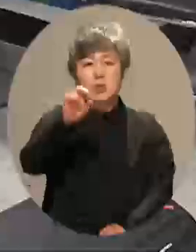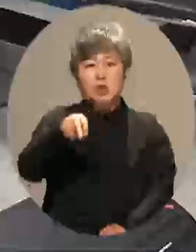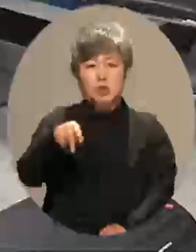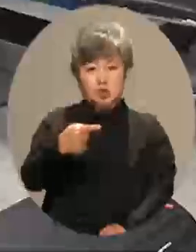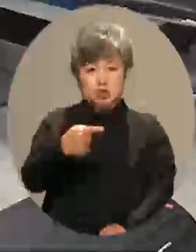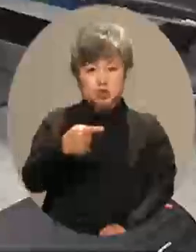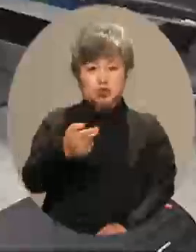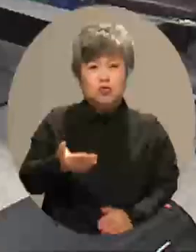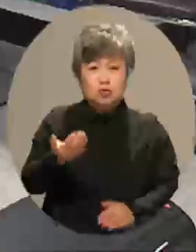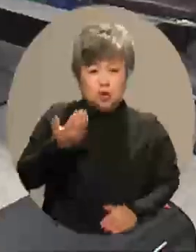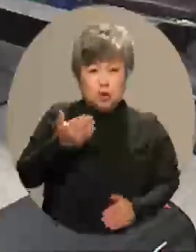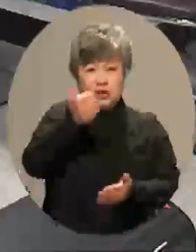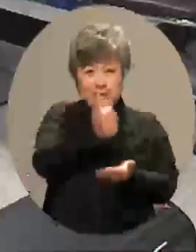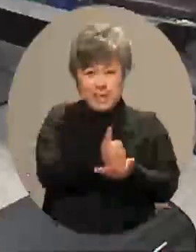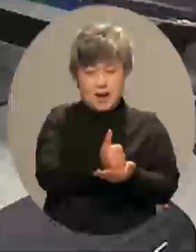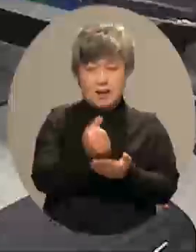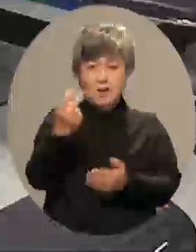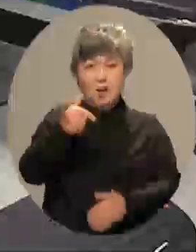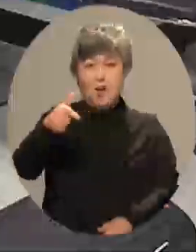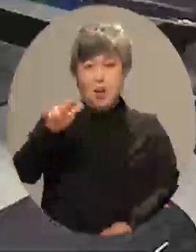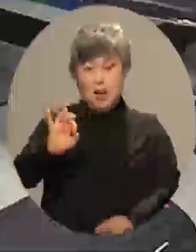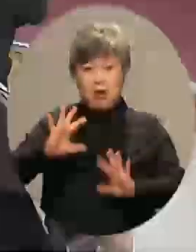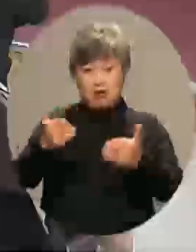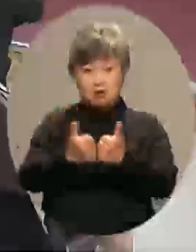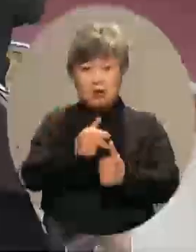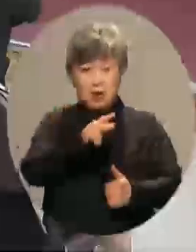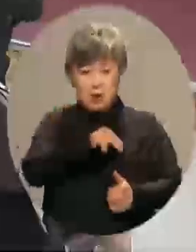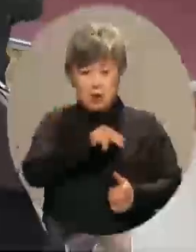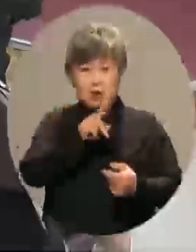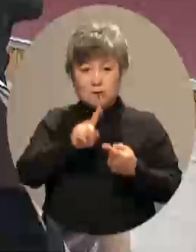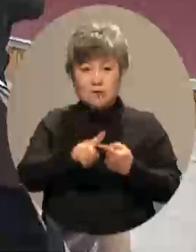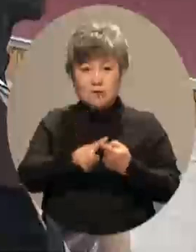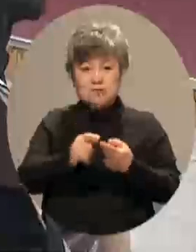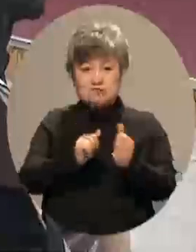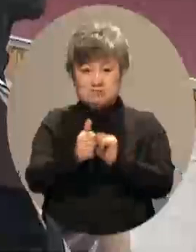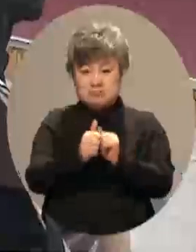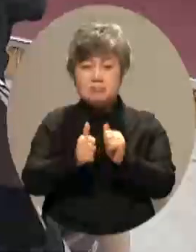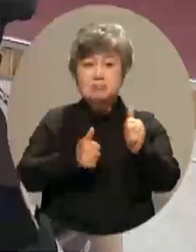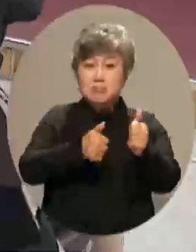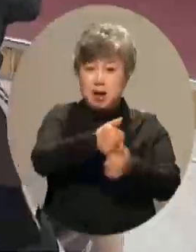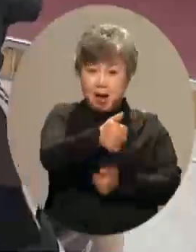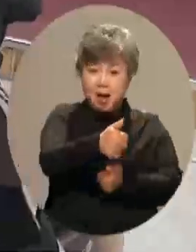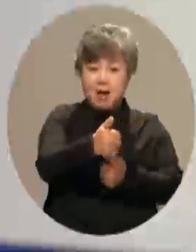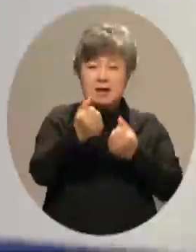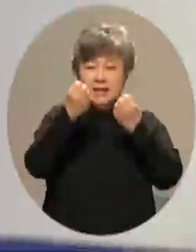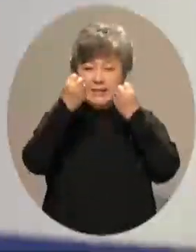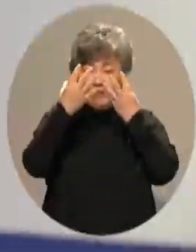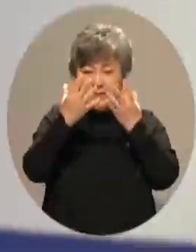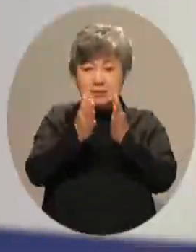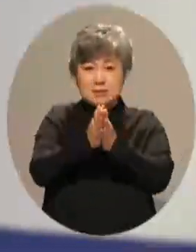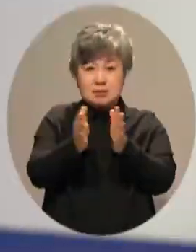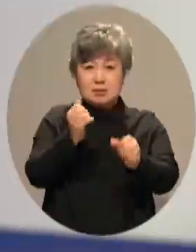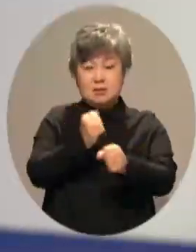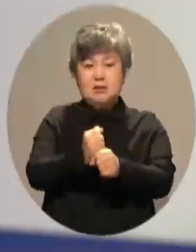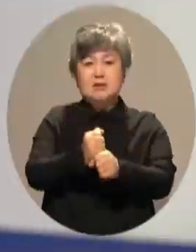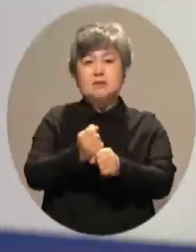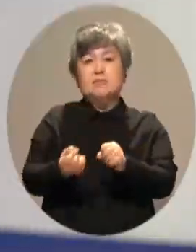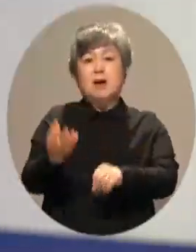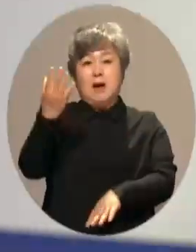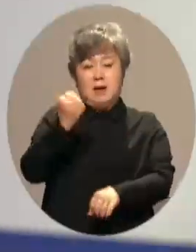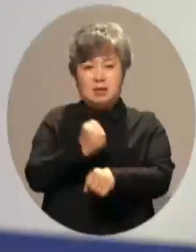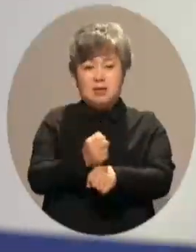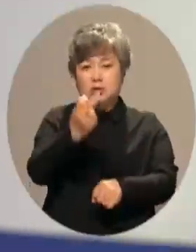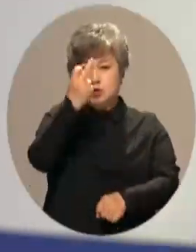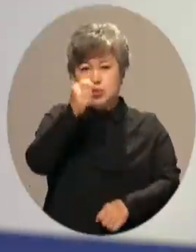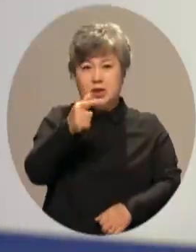윤승호 전임 시장과 강동원 전 국회의원 등 쟁쟁한 경쟁자들을 물리치고 정치 시민으로서 지방선거를 승리한